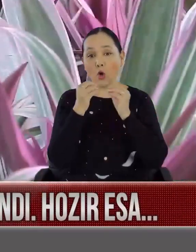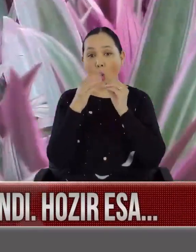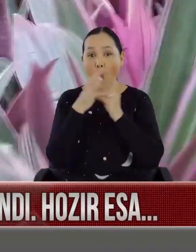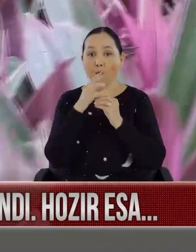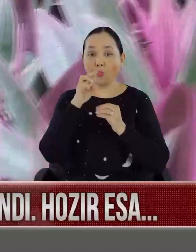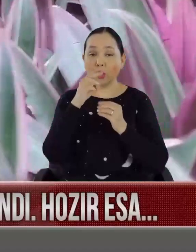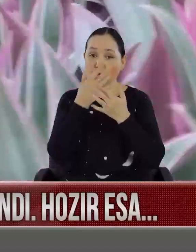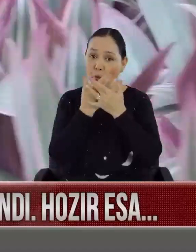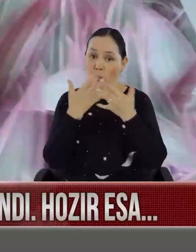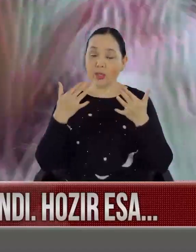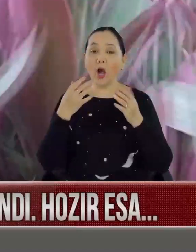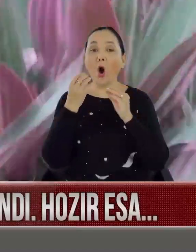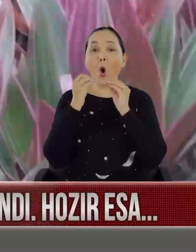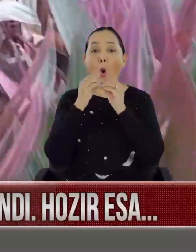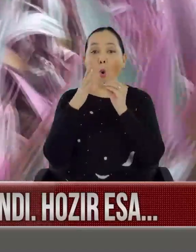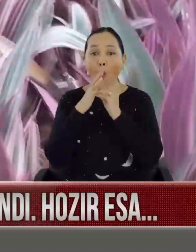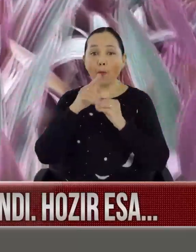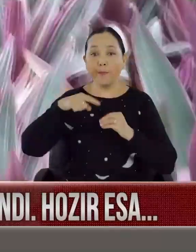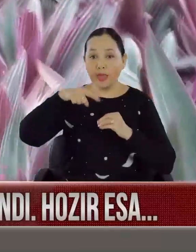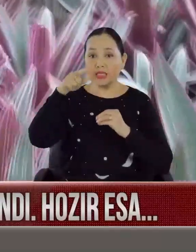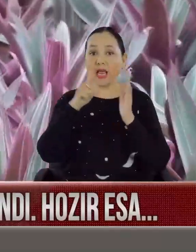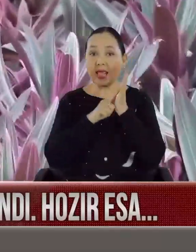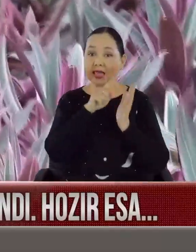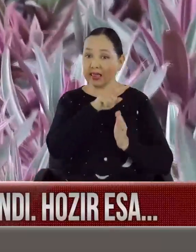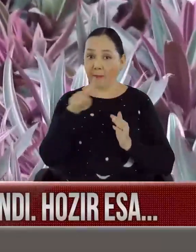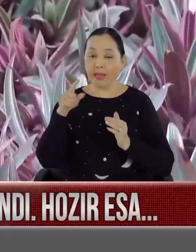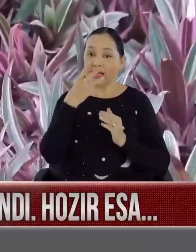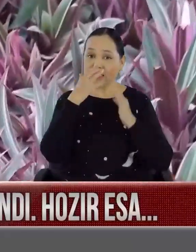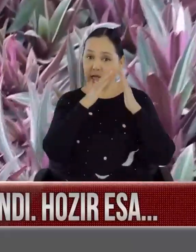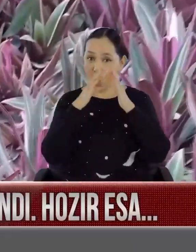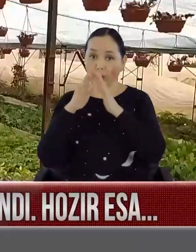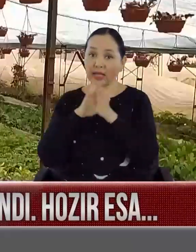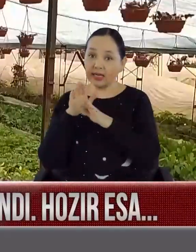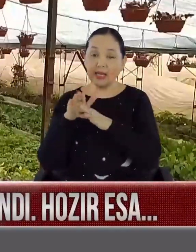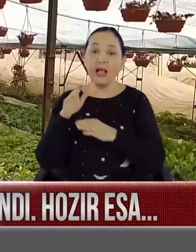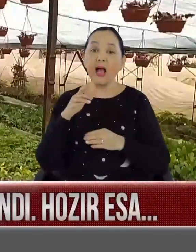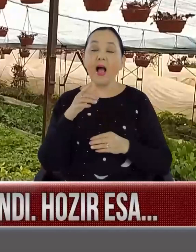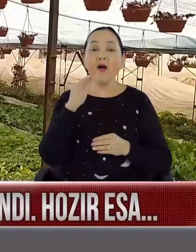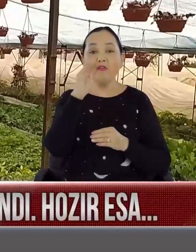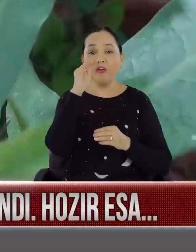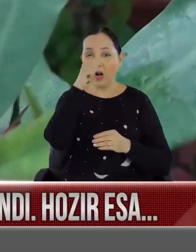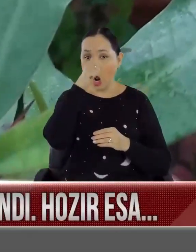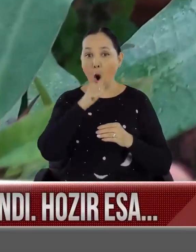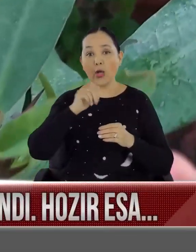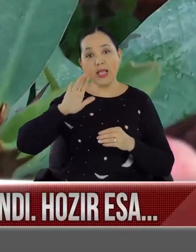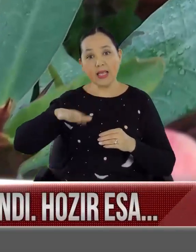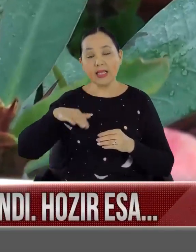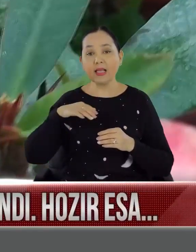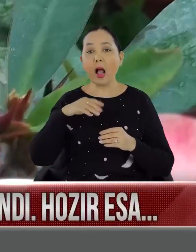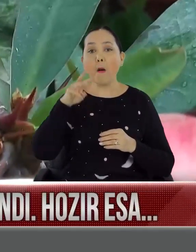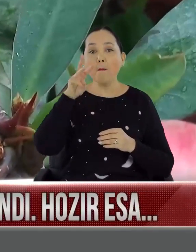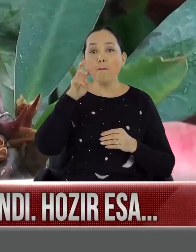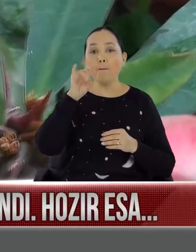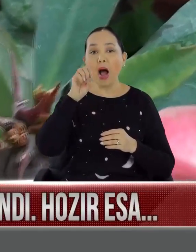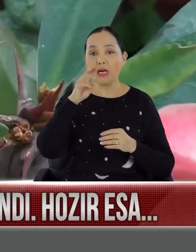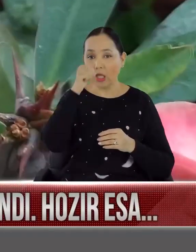turga ko'payib, uzunligi 15, eniga 7 metrlik issiqxonani to'ldirgan. Sezon nimasi fevral oyidan keyin mart